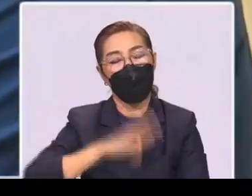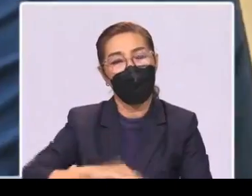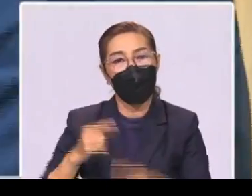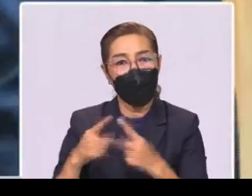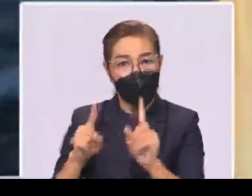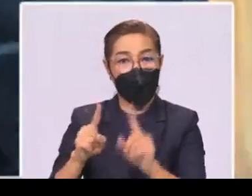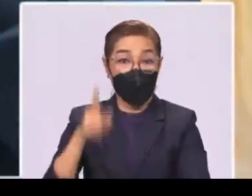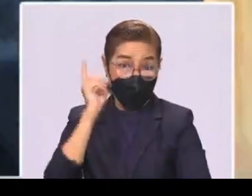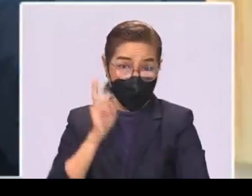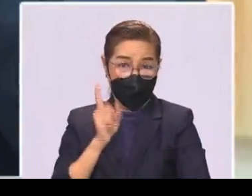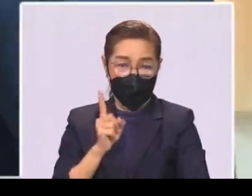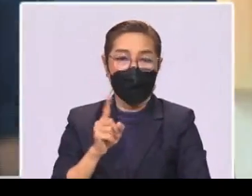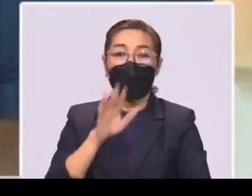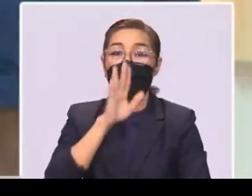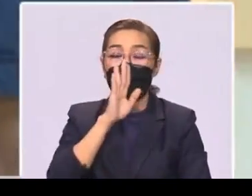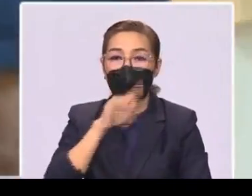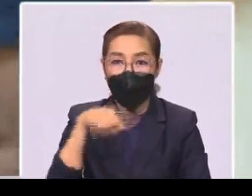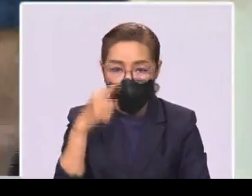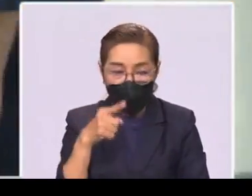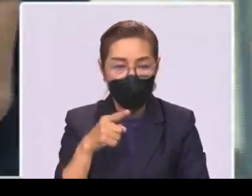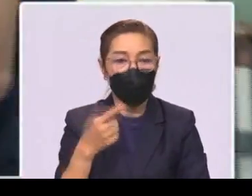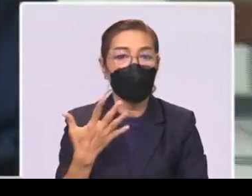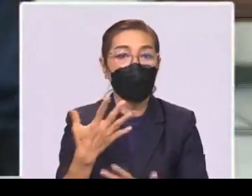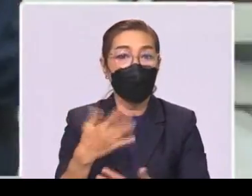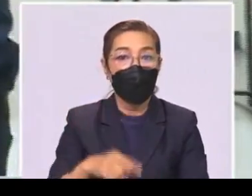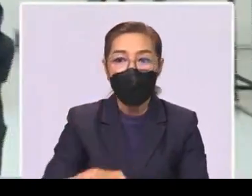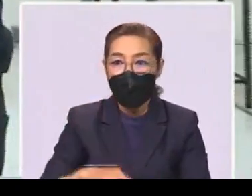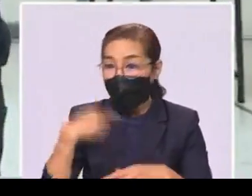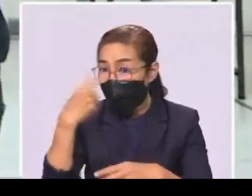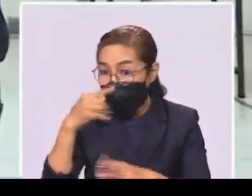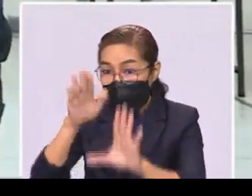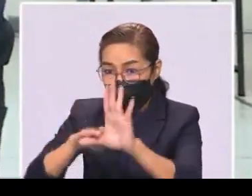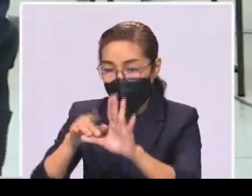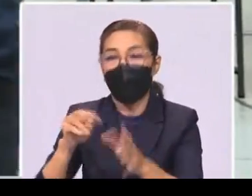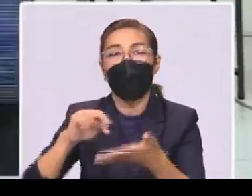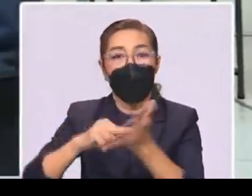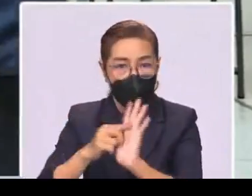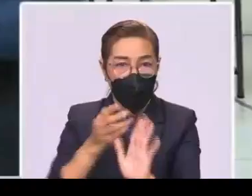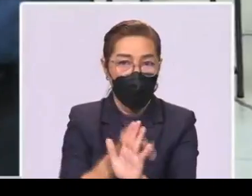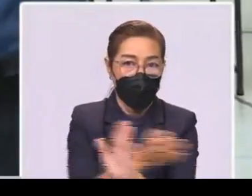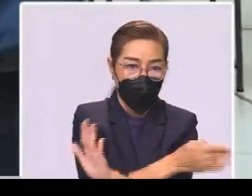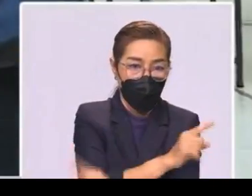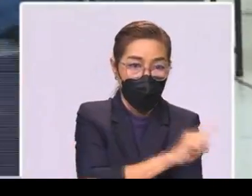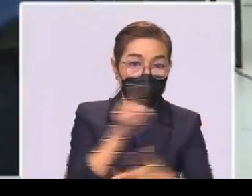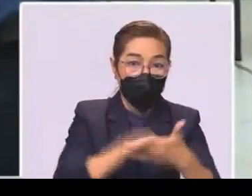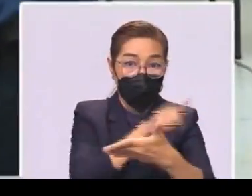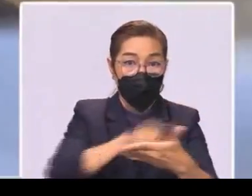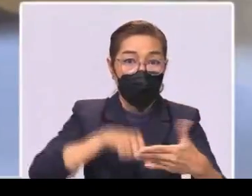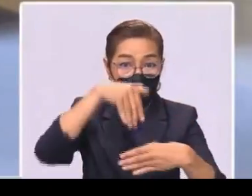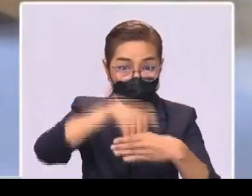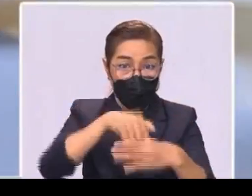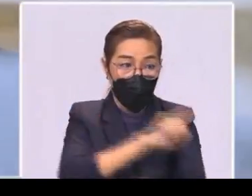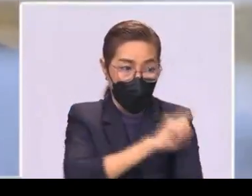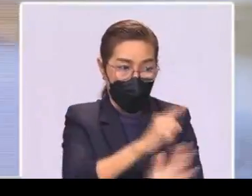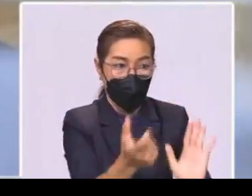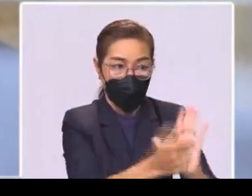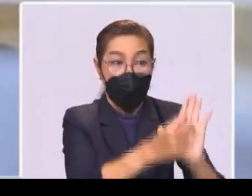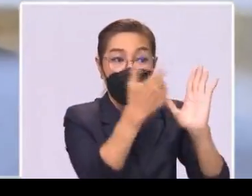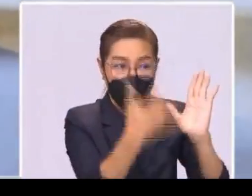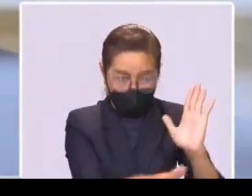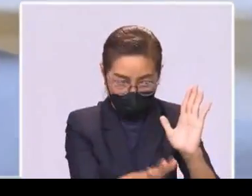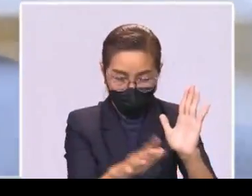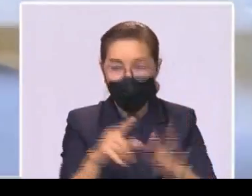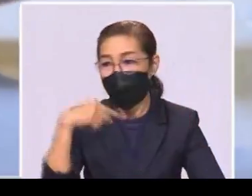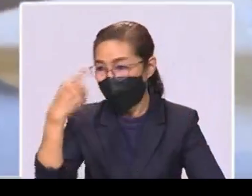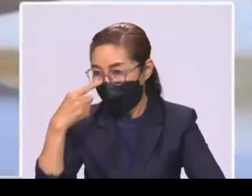เพราะปกติเนี่ยจะพูดถึงผู้สมัครเนี่ยนะส่วนใหญ่วันเลือกตั้งจะมีแล้วฮะใช่มั้ยค่ะแต่ว่ากันตามจริงนะคุณรัชนีค่ะคือ